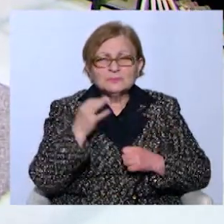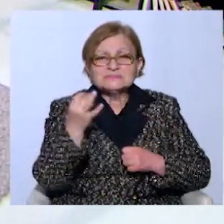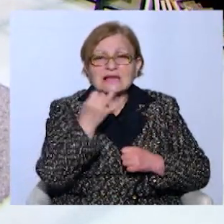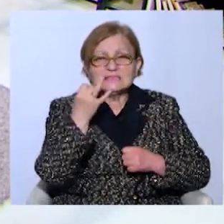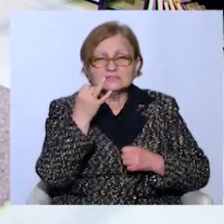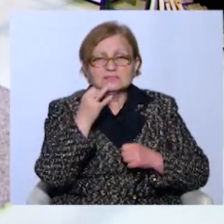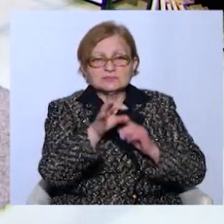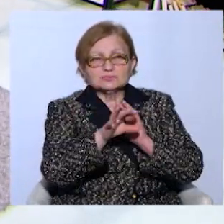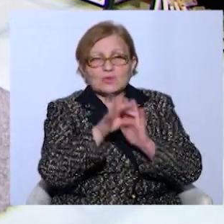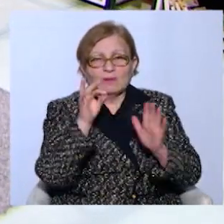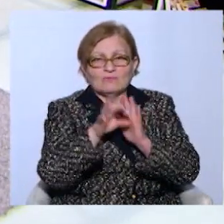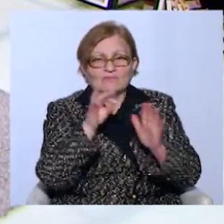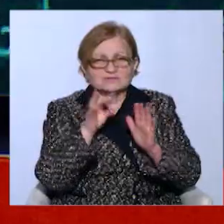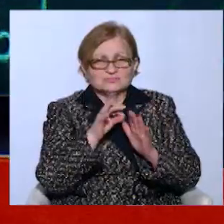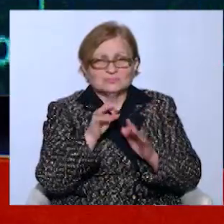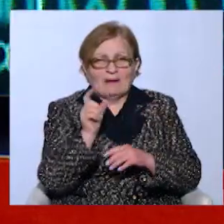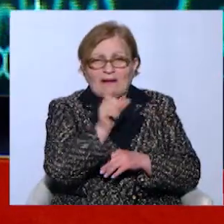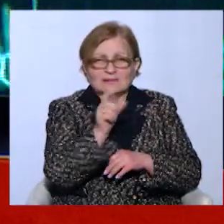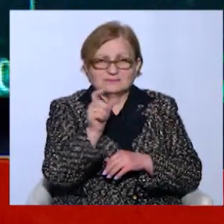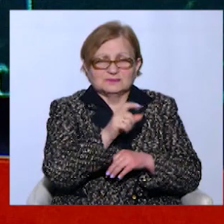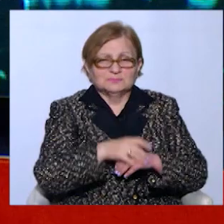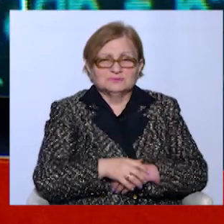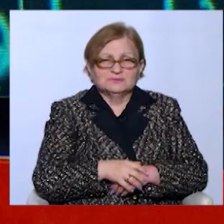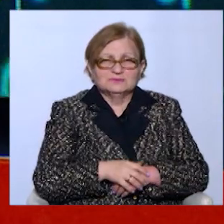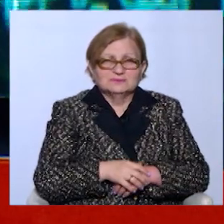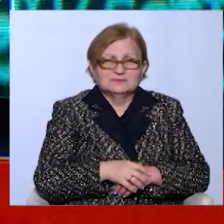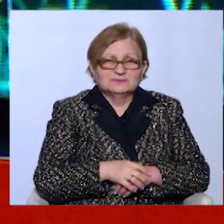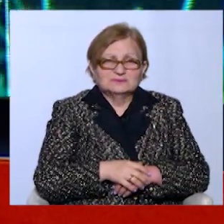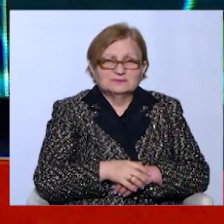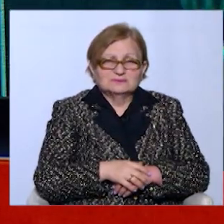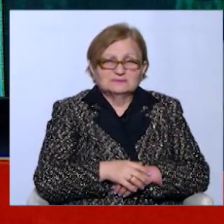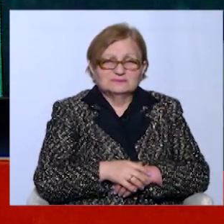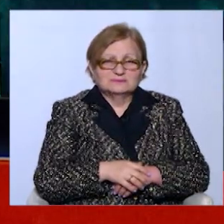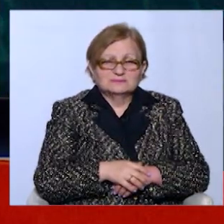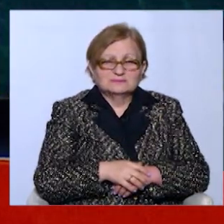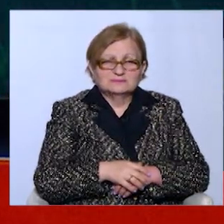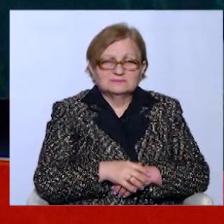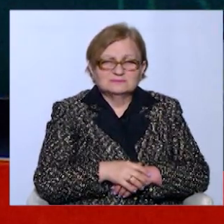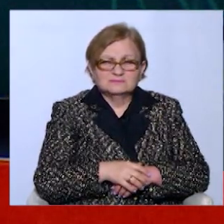ისენი. რატო ვიმეორებ თქვენი იმიდან, რომ ჩვენ ასეთი გვაქვს